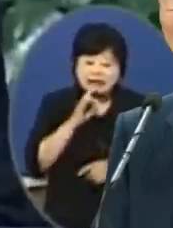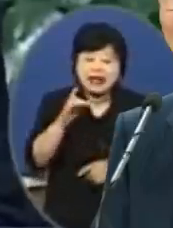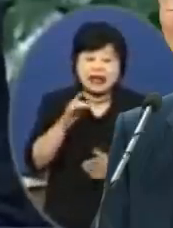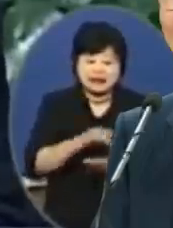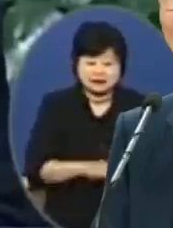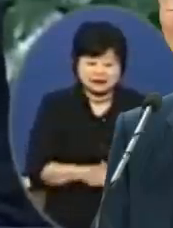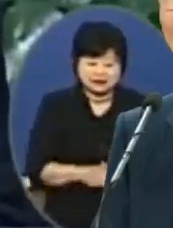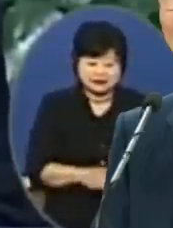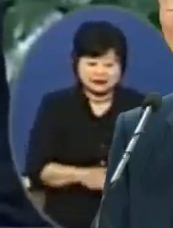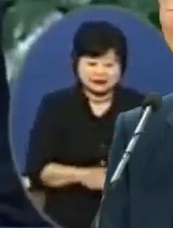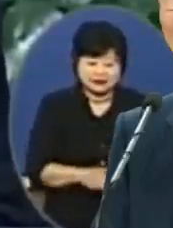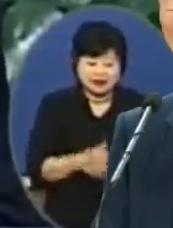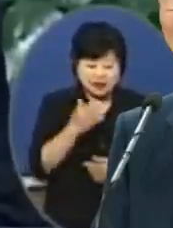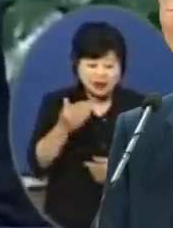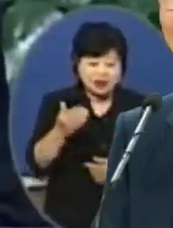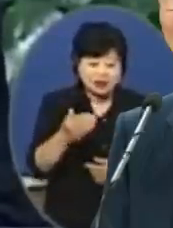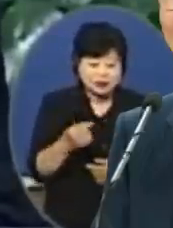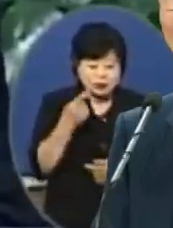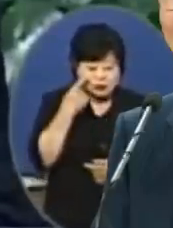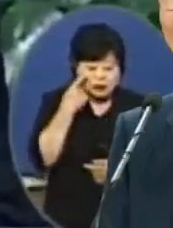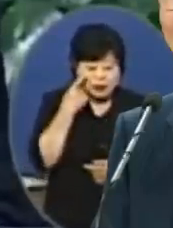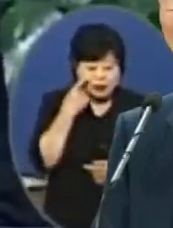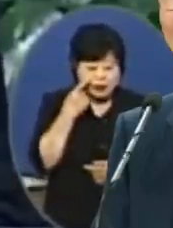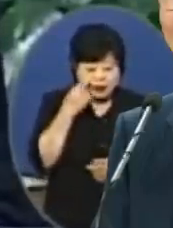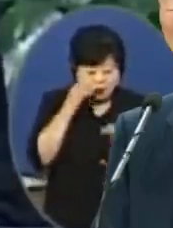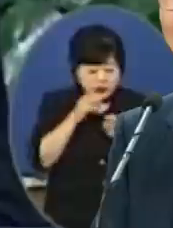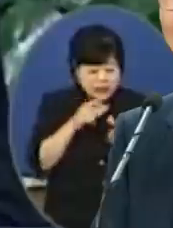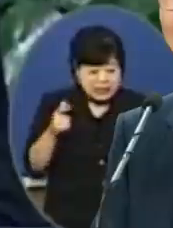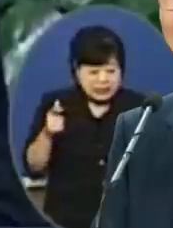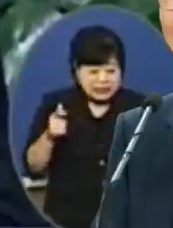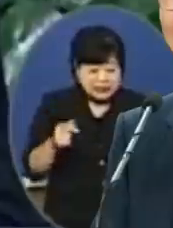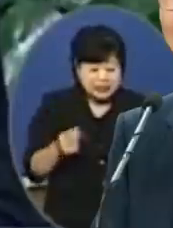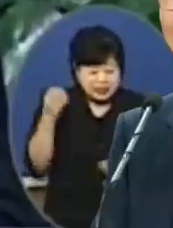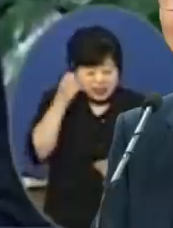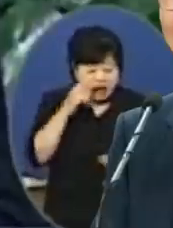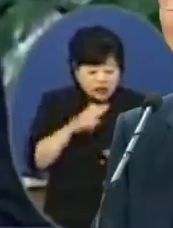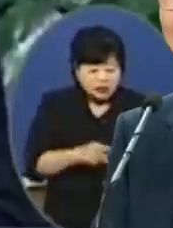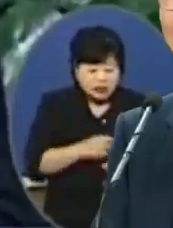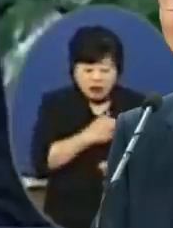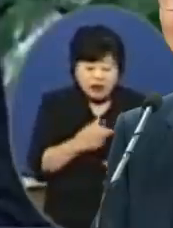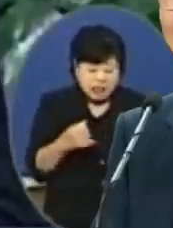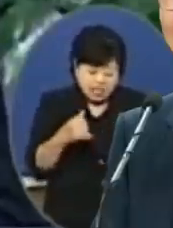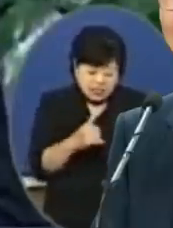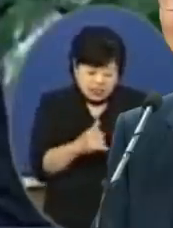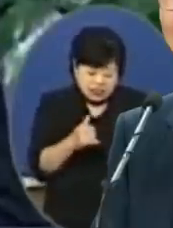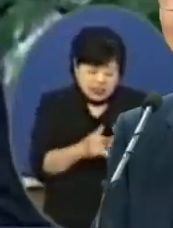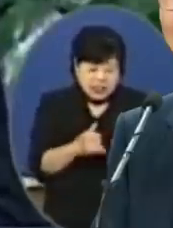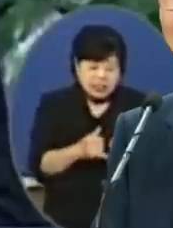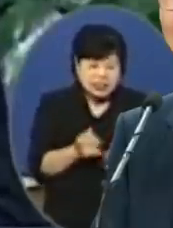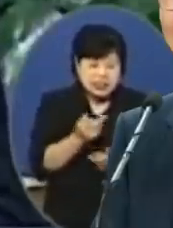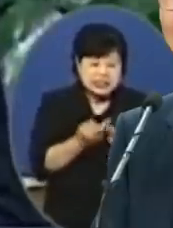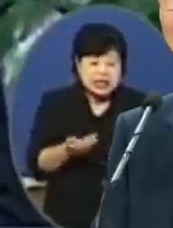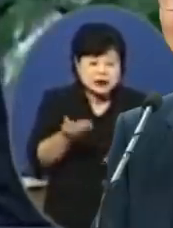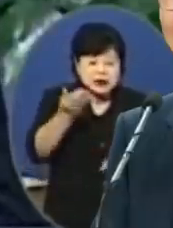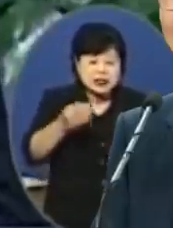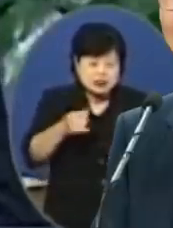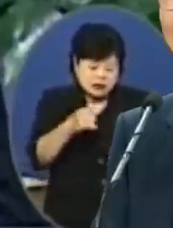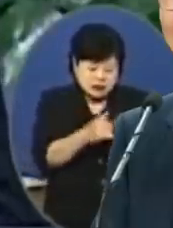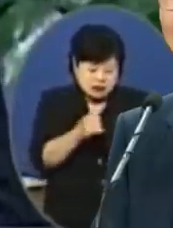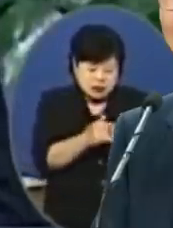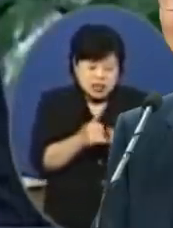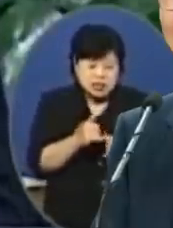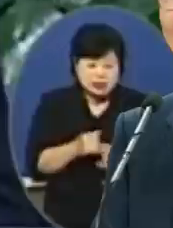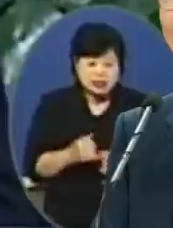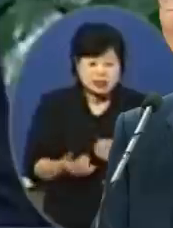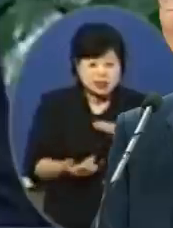내놓겠다. 여러분 우리 눈에는 안 보였지만 영적 거대한 전쟁이 갈보리산 위에서 이루어진 것입니다.